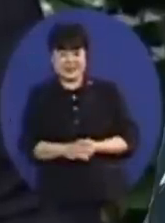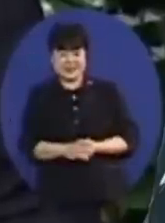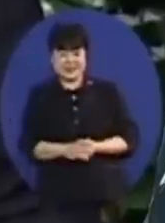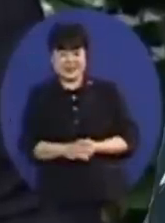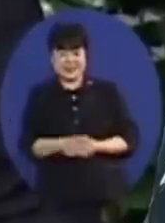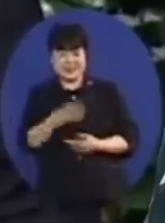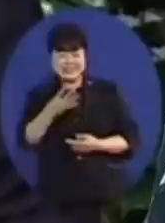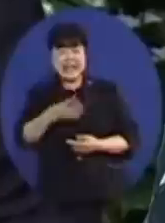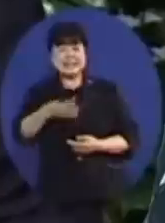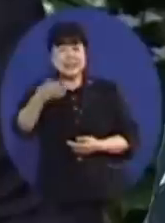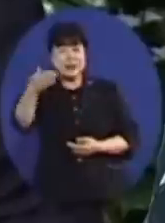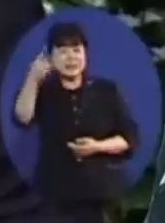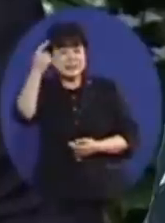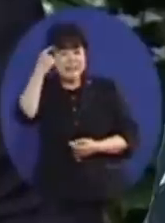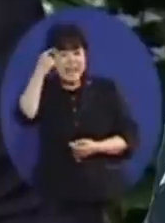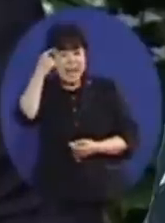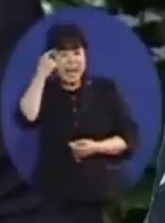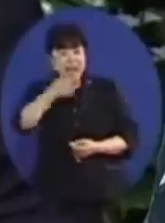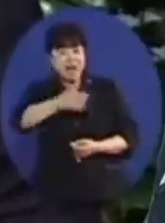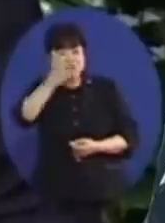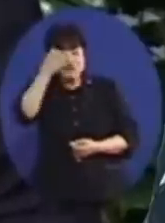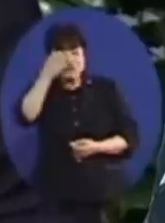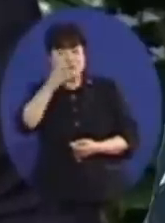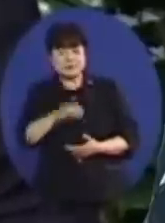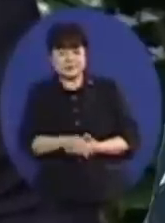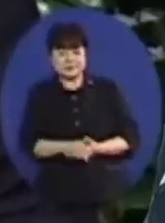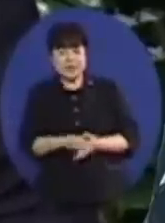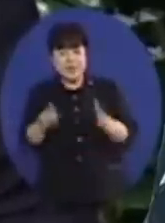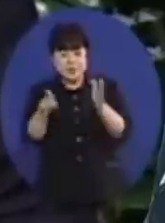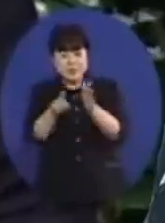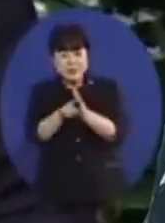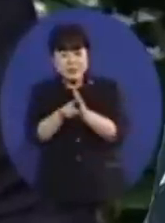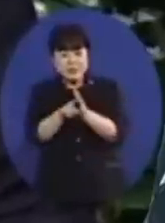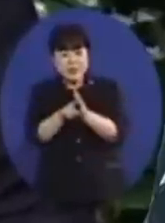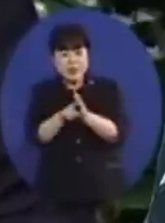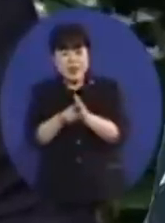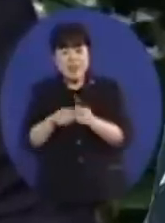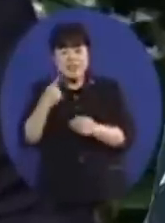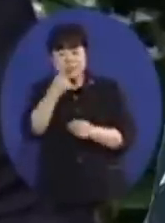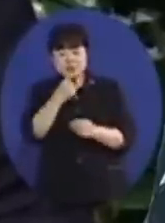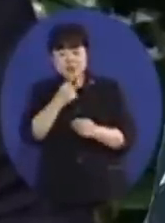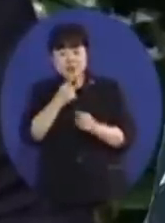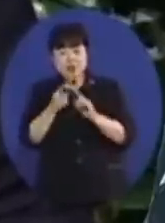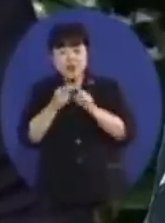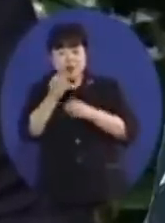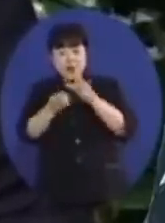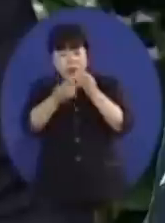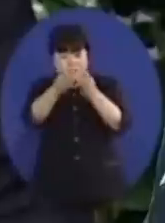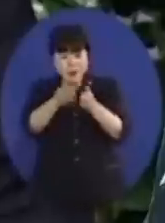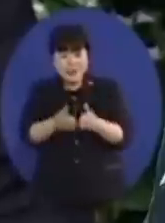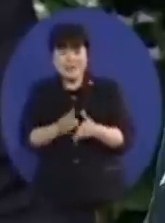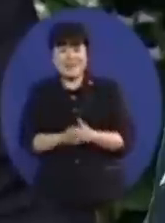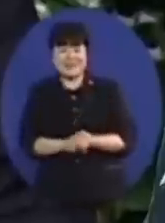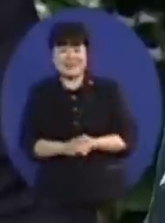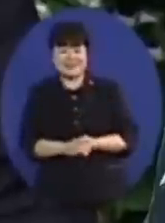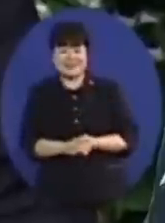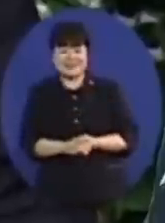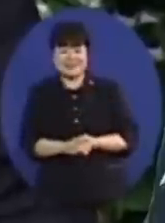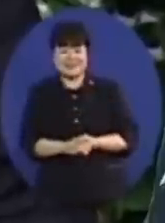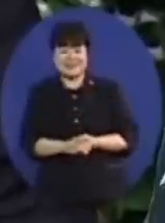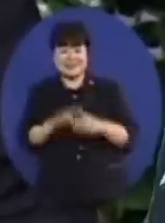그 사상은 생각과 꿈과 믿음과 입술을 고백을 통해서